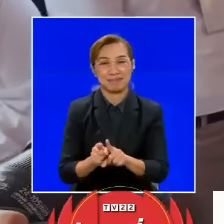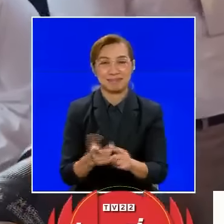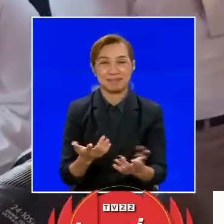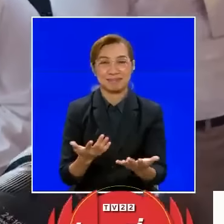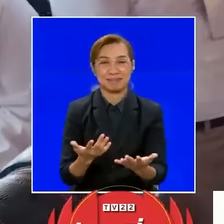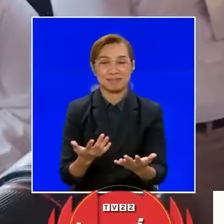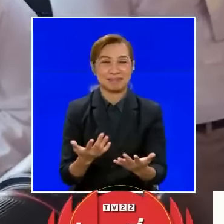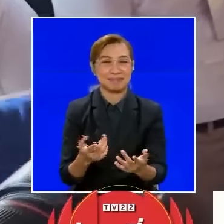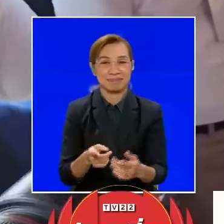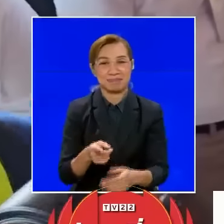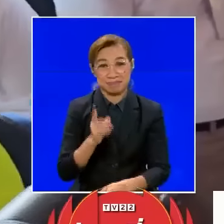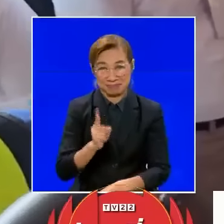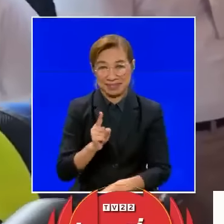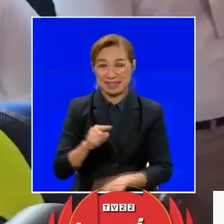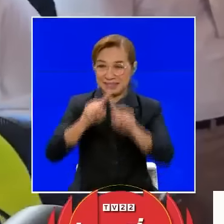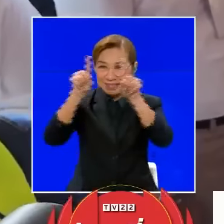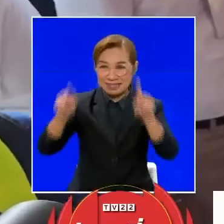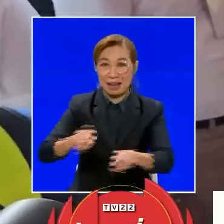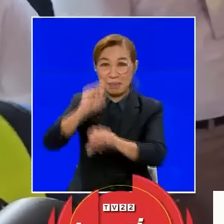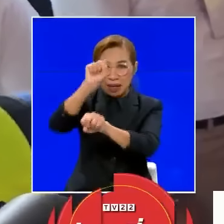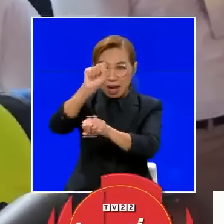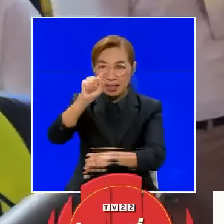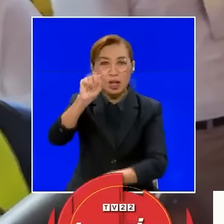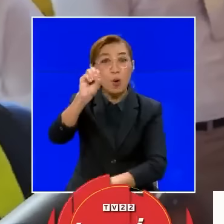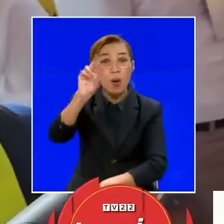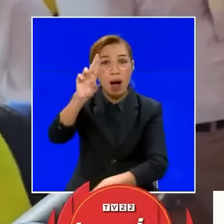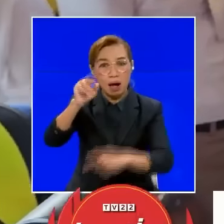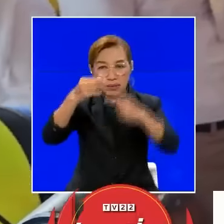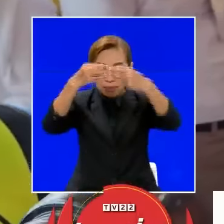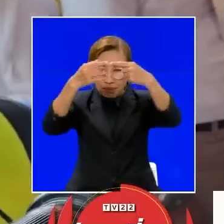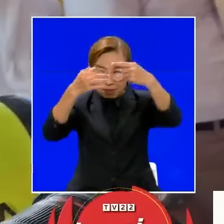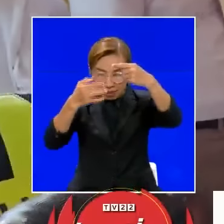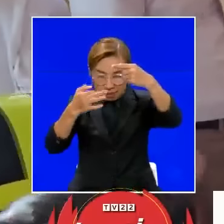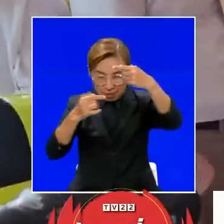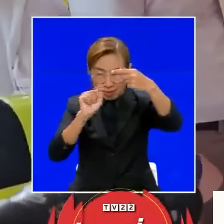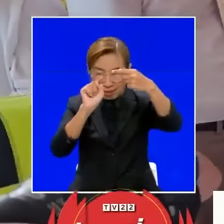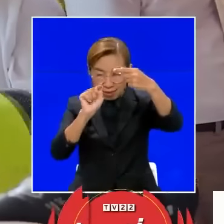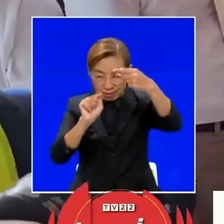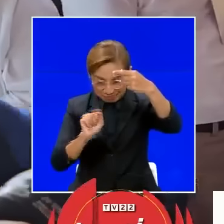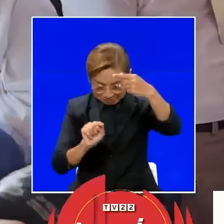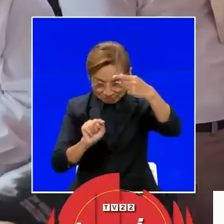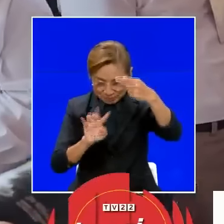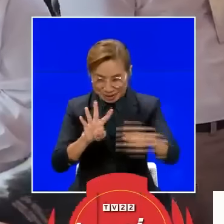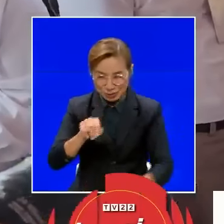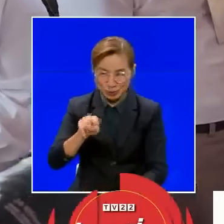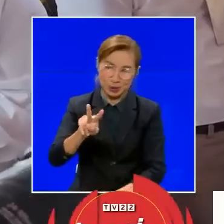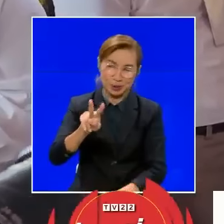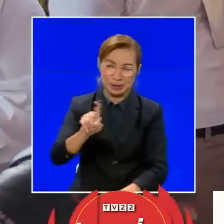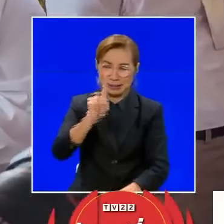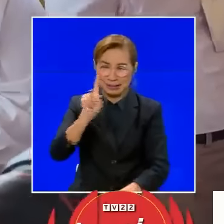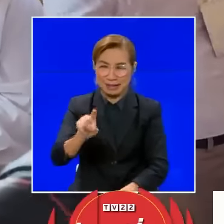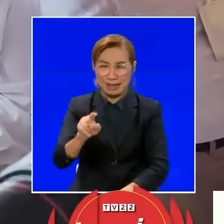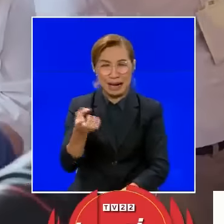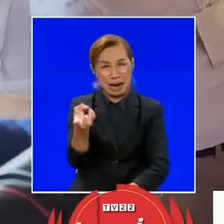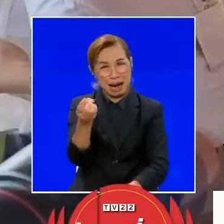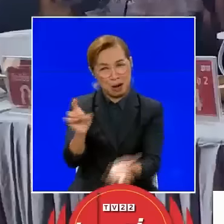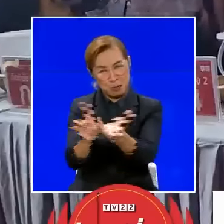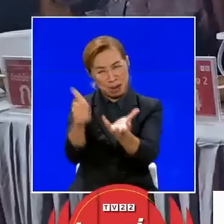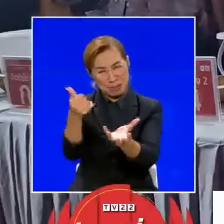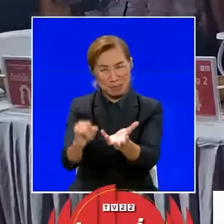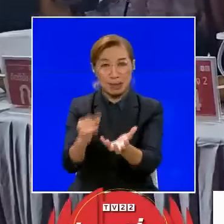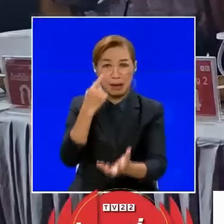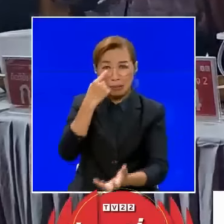อจริงๆ TOR มันมีหลายข้อนะ อันนี้เป็น 4.2 แต่มันเป็นประเด็นอยู่ที่ 4.2 นี่แหละที่ให้ดูข้าวด้วยสายตา